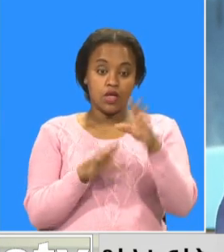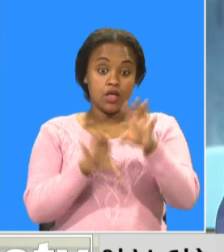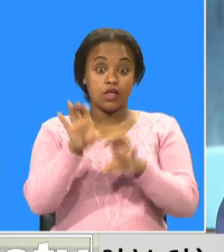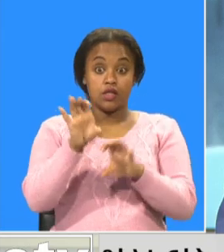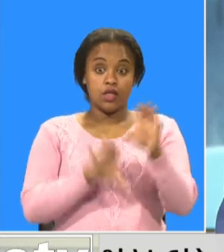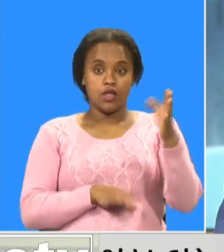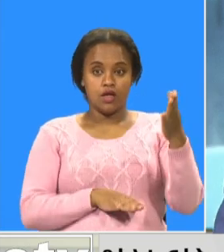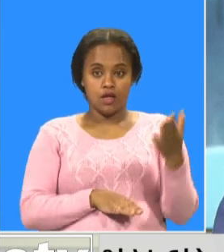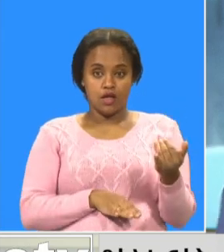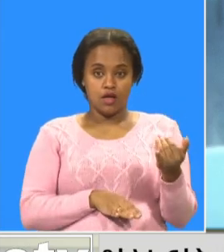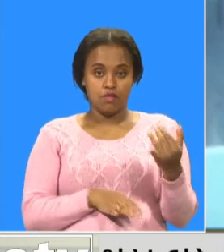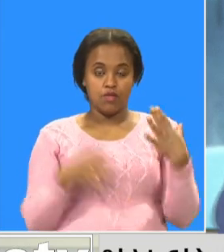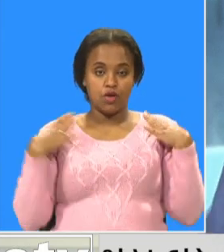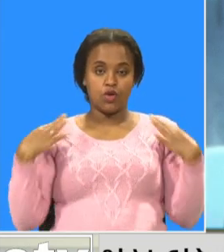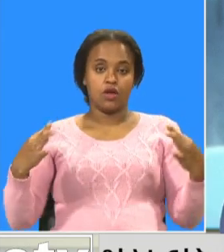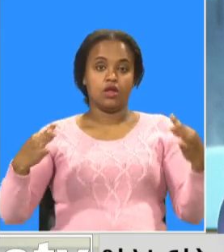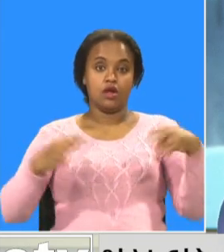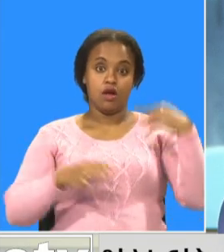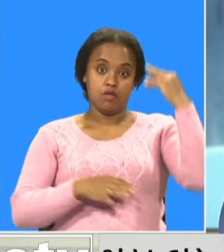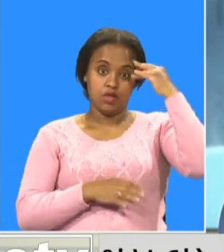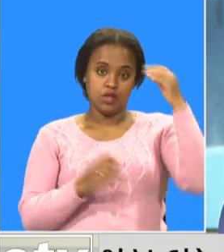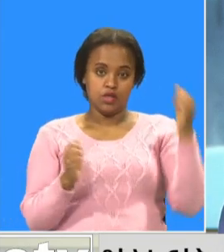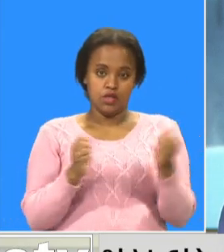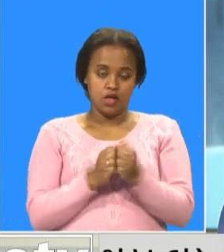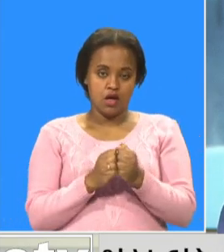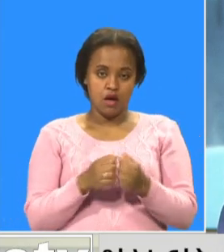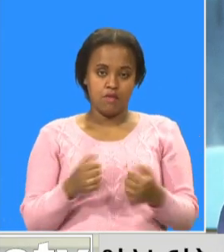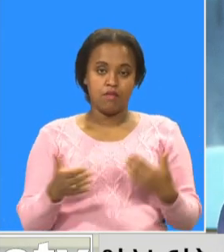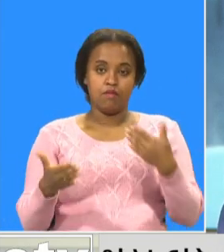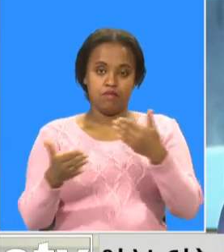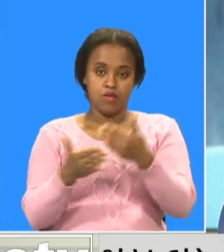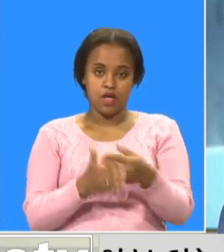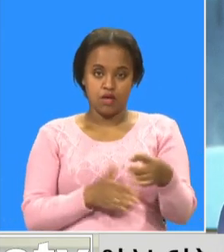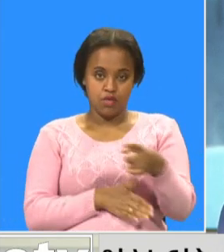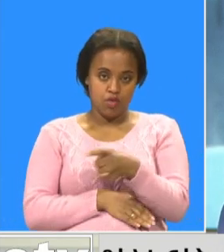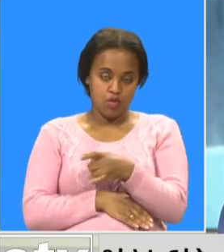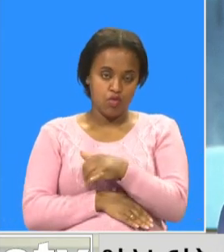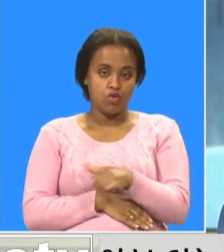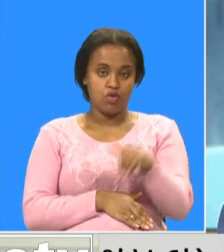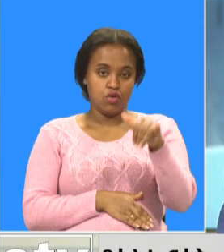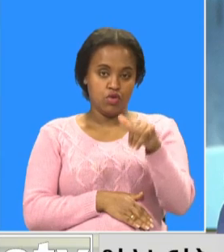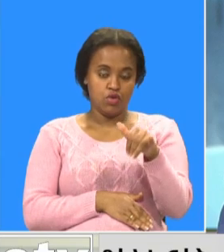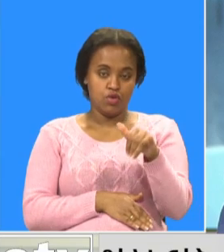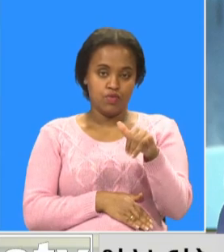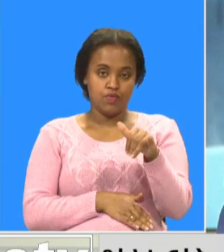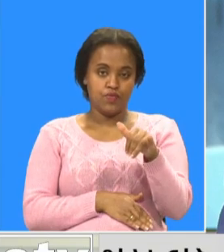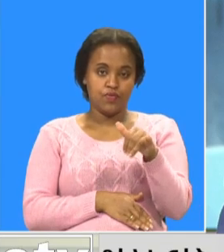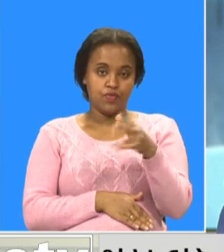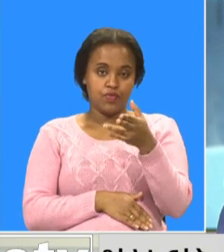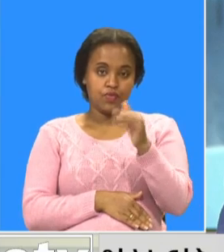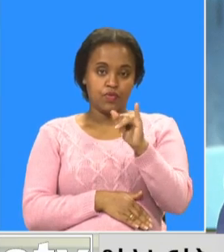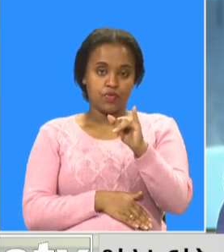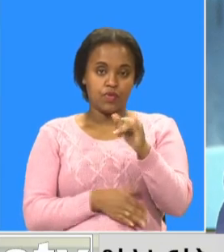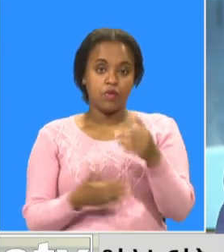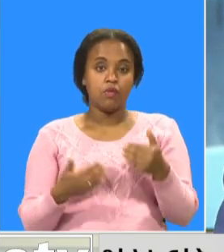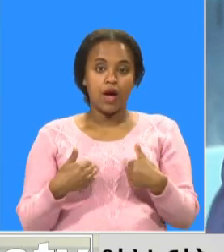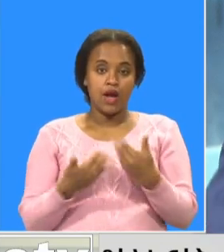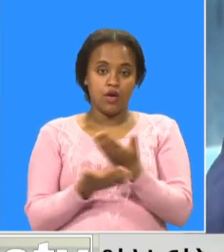ሲደረግ የነበረው ያው ከጤና ሚኒስቴር ጋራ በቅርብ በመሆን እንዲሁም ኤፒኤችአይን ጋራ ባለው